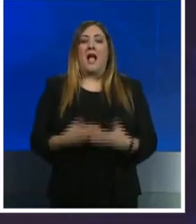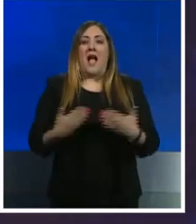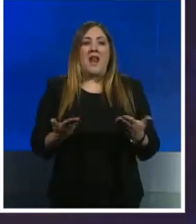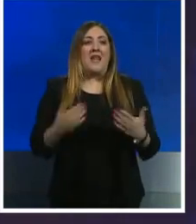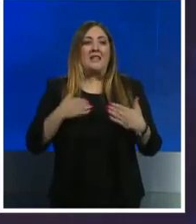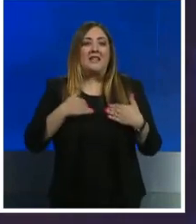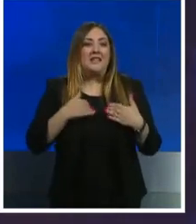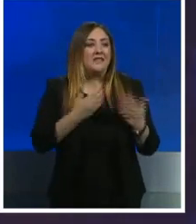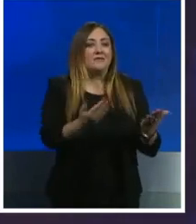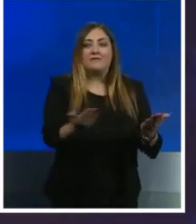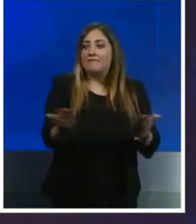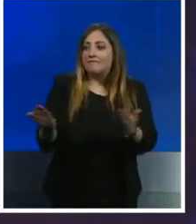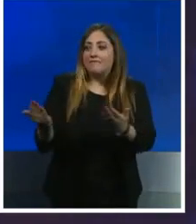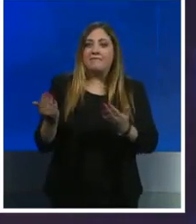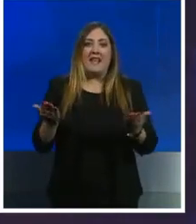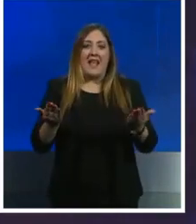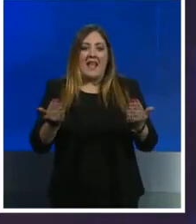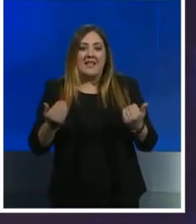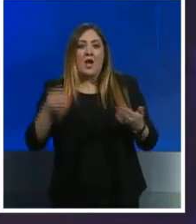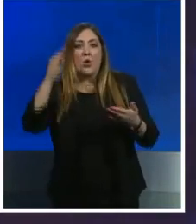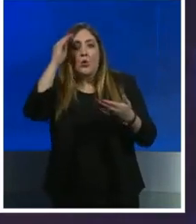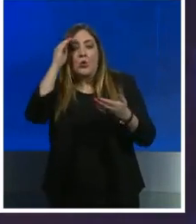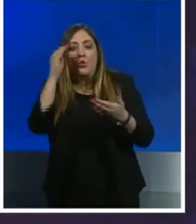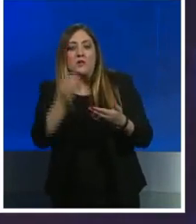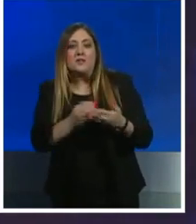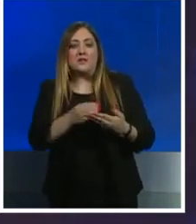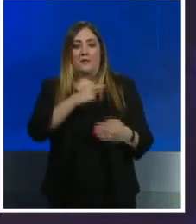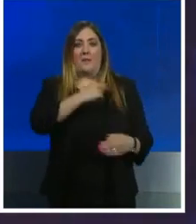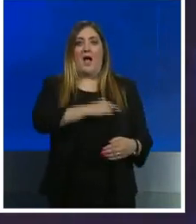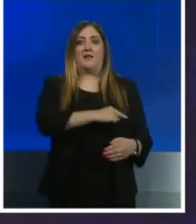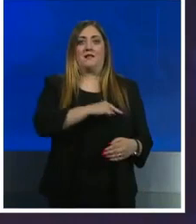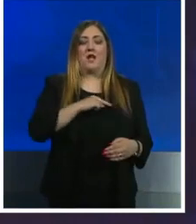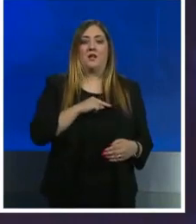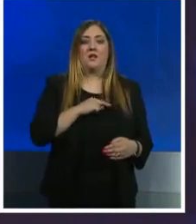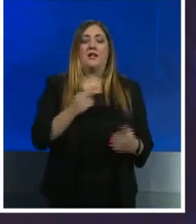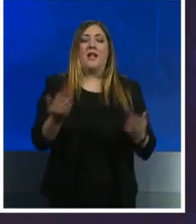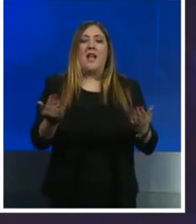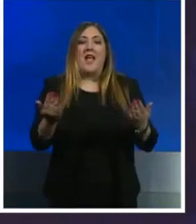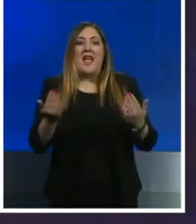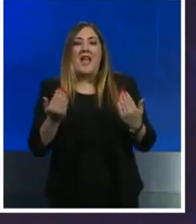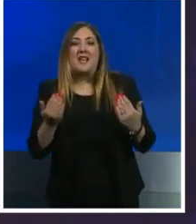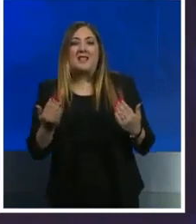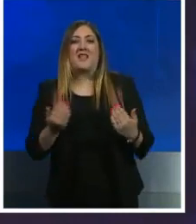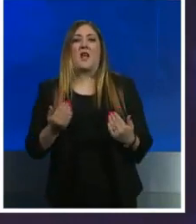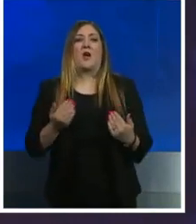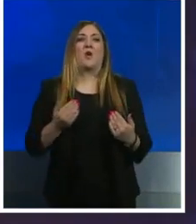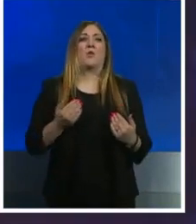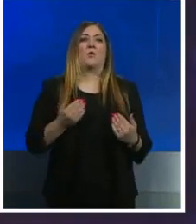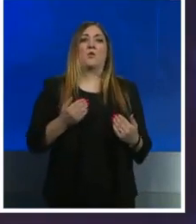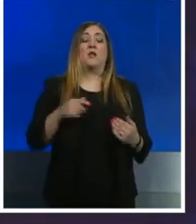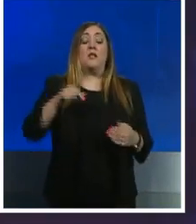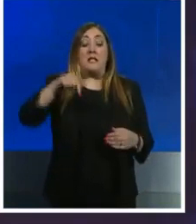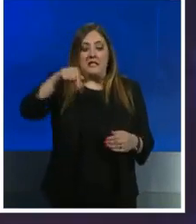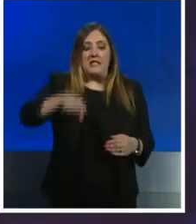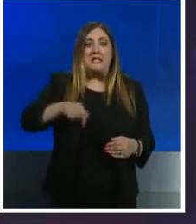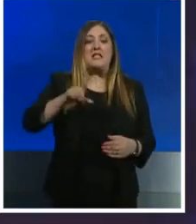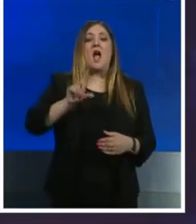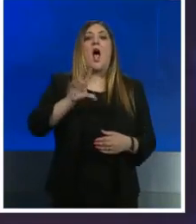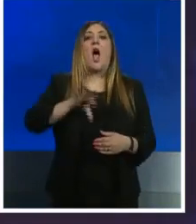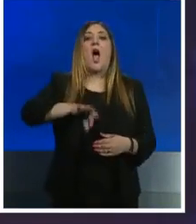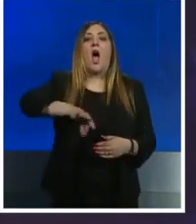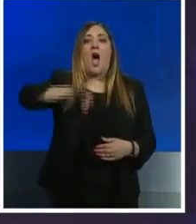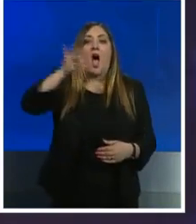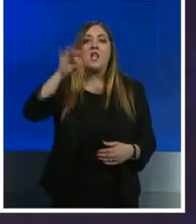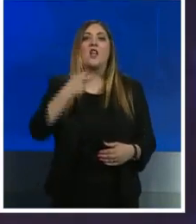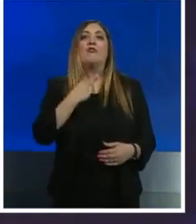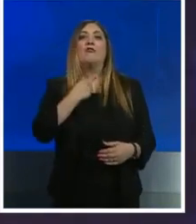Ejjew niddefendu lil dawn il-gżejjer. Din id-darba għażel l-unika vuċi